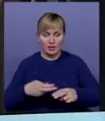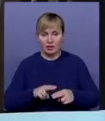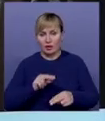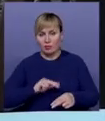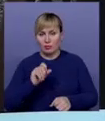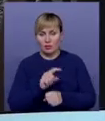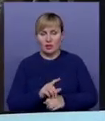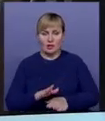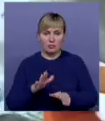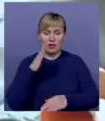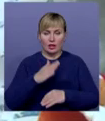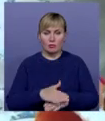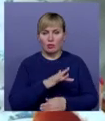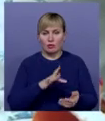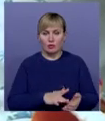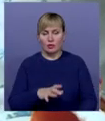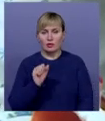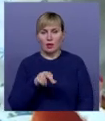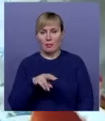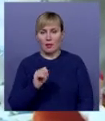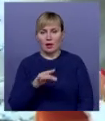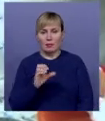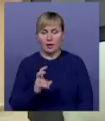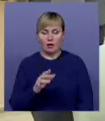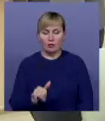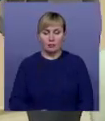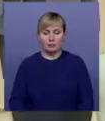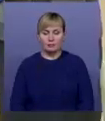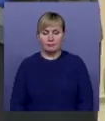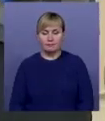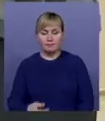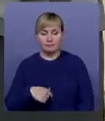поручено заместитель акима города сапарбек утойя hbo еву а